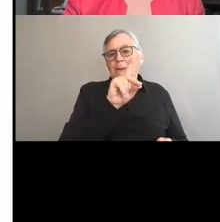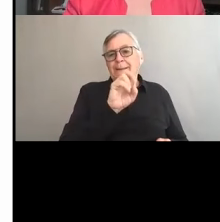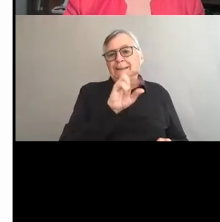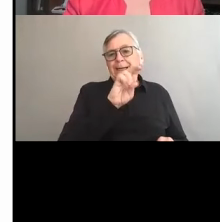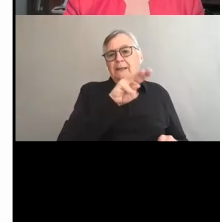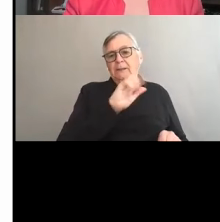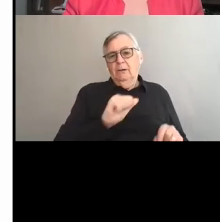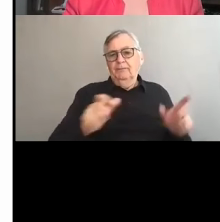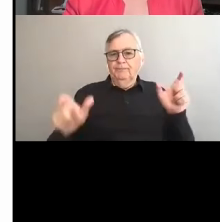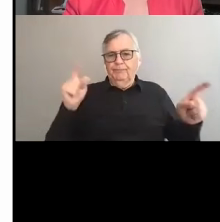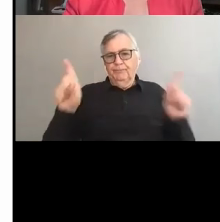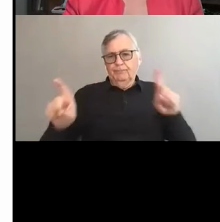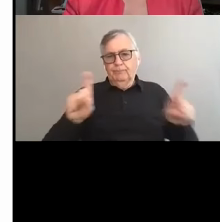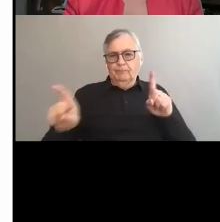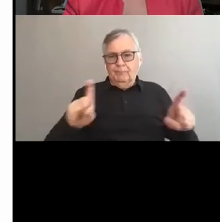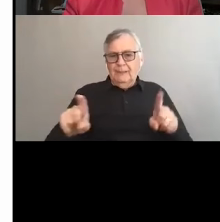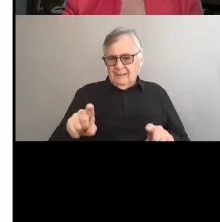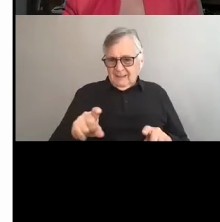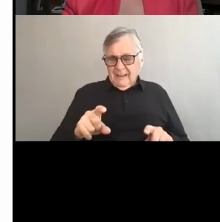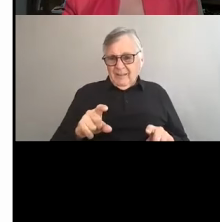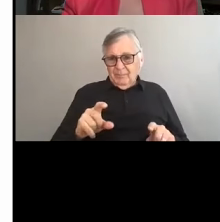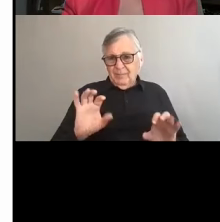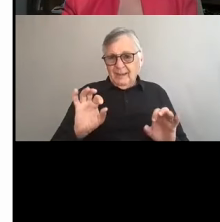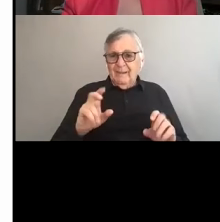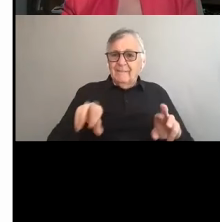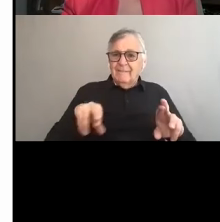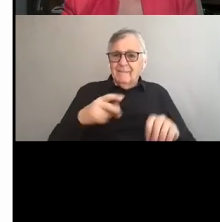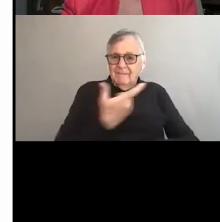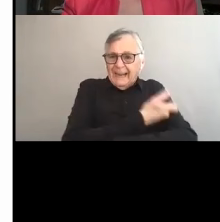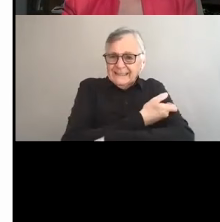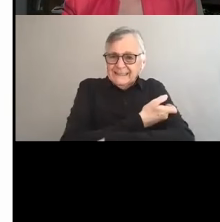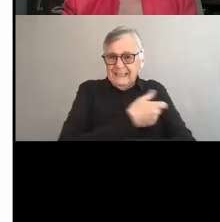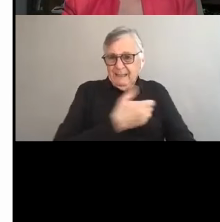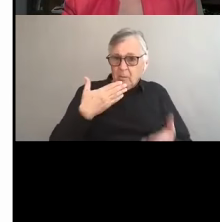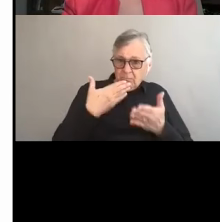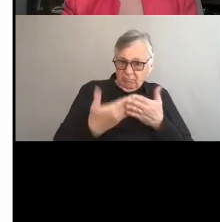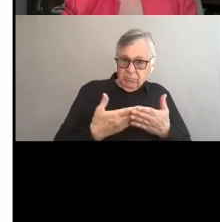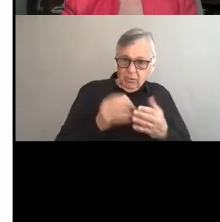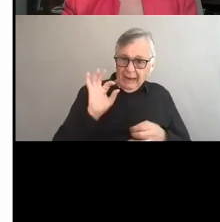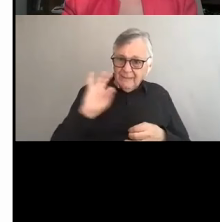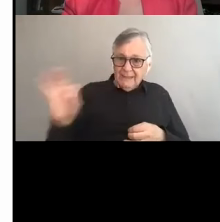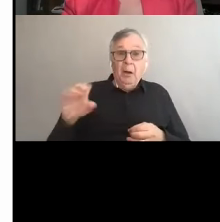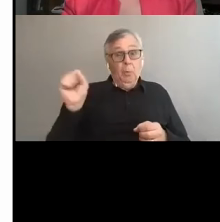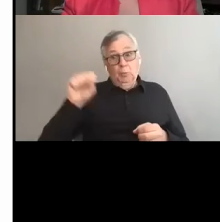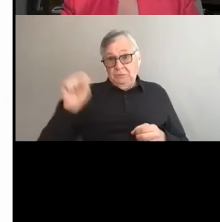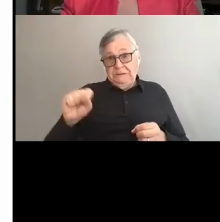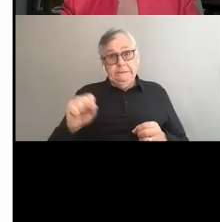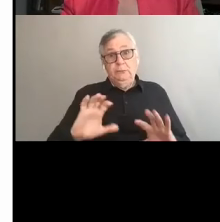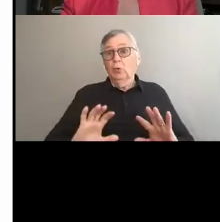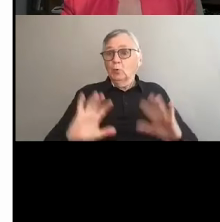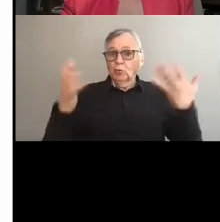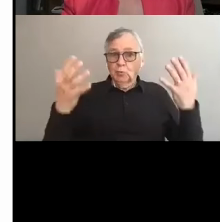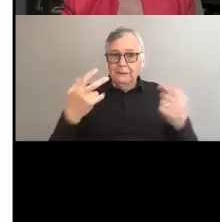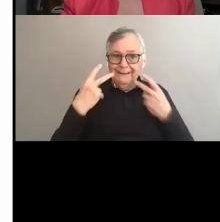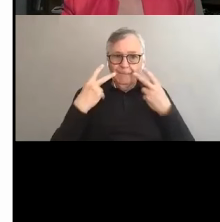Maintenant, est-ce que ces vaccins-là sont efficaces? La grande réponse, c'est oui. On était agréablement surpris de voir